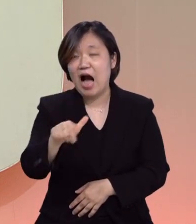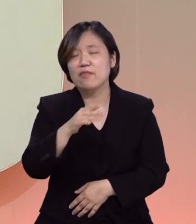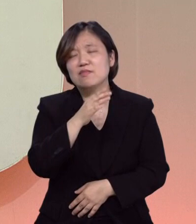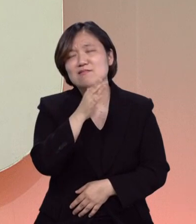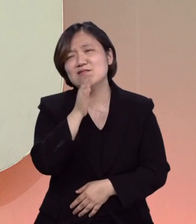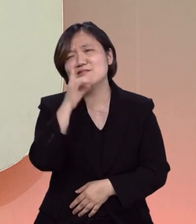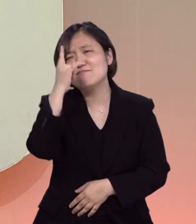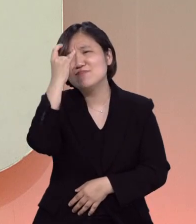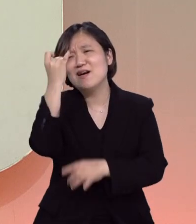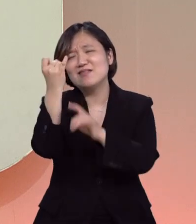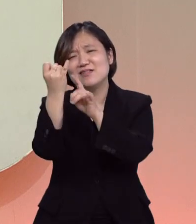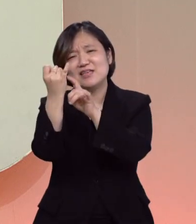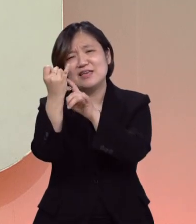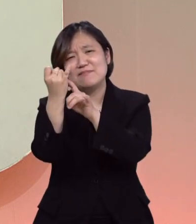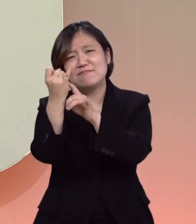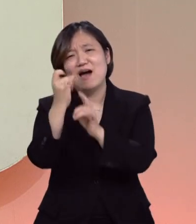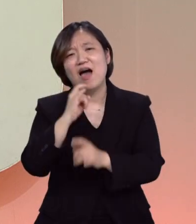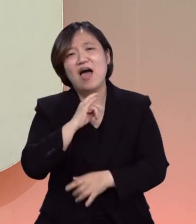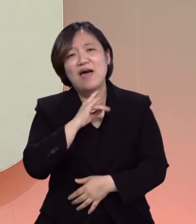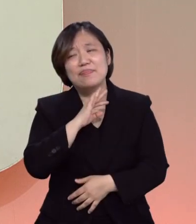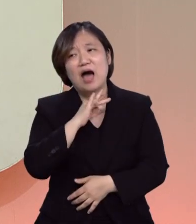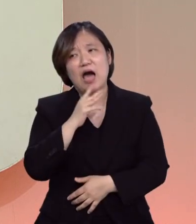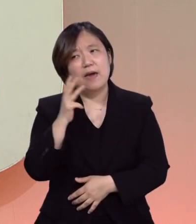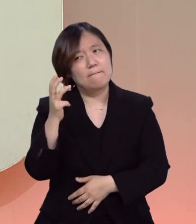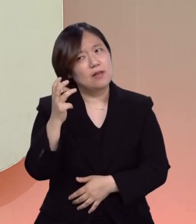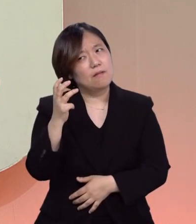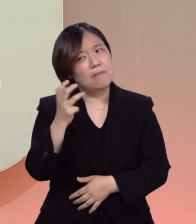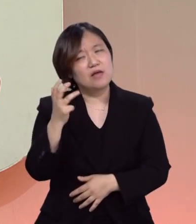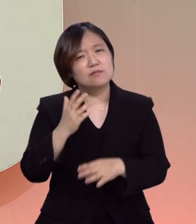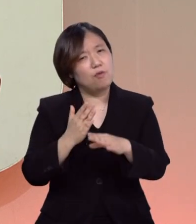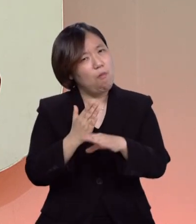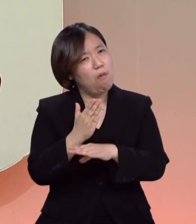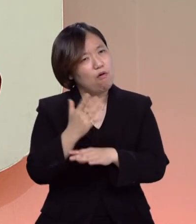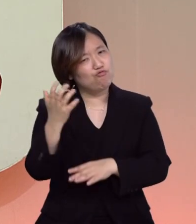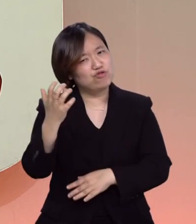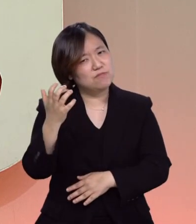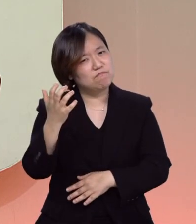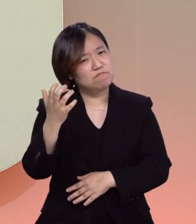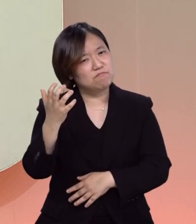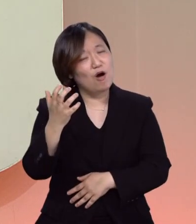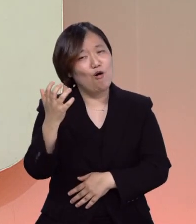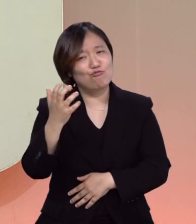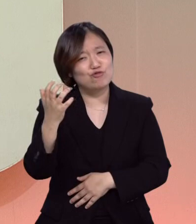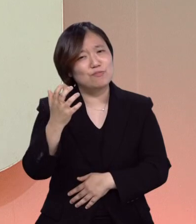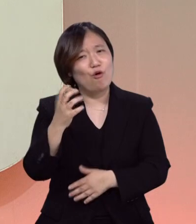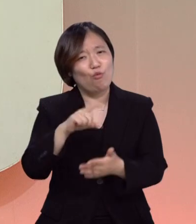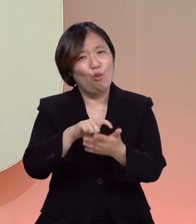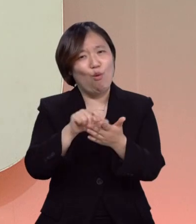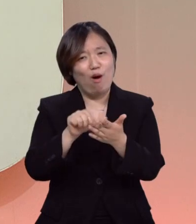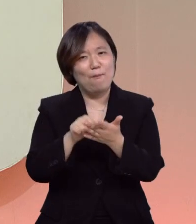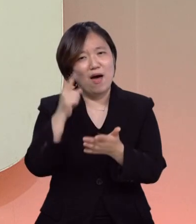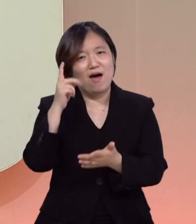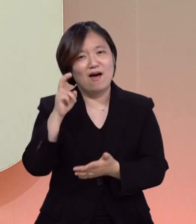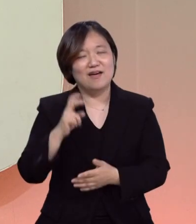이제 거의 80이 넘으신 거 같아요 대충 이렇게 헤아려 보니까 거의 90 가까이 되신 거 같은데요